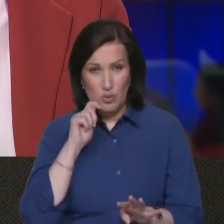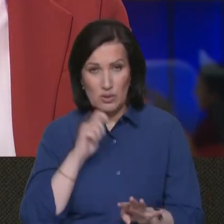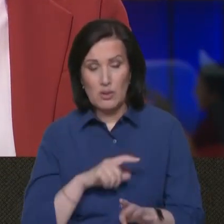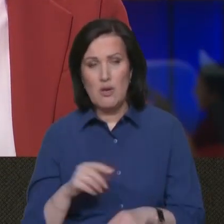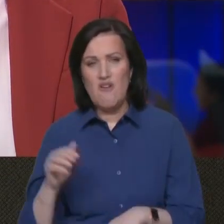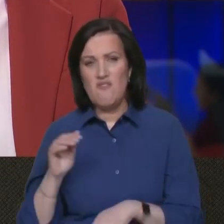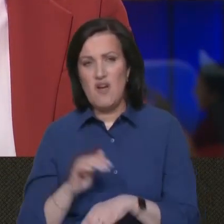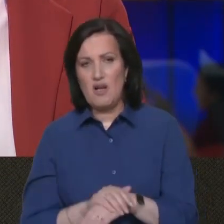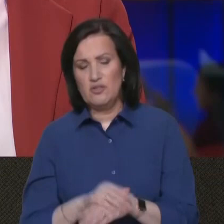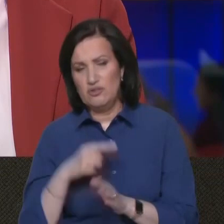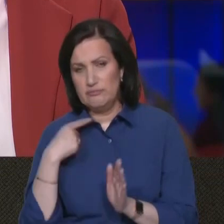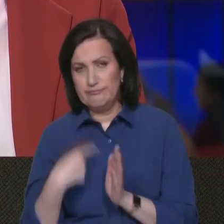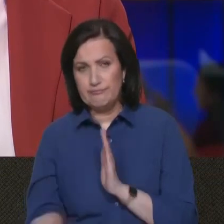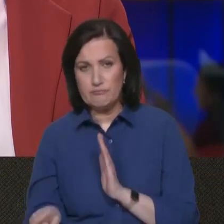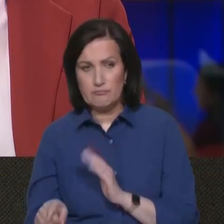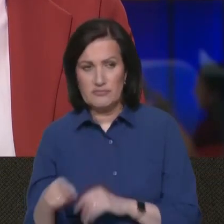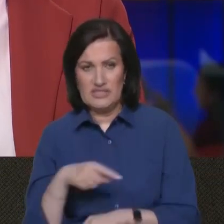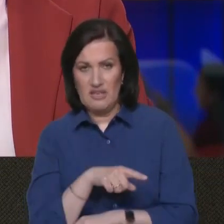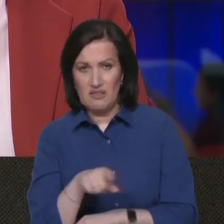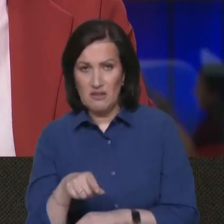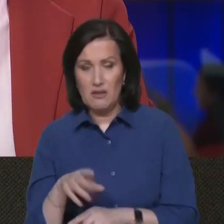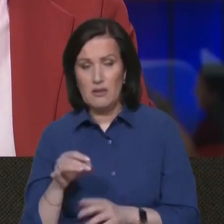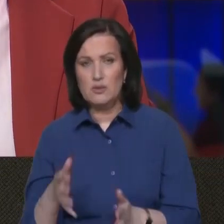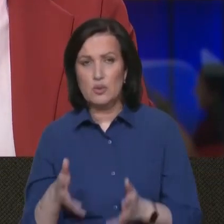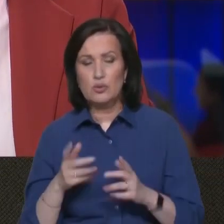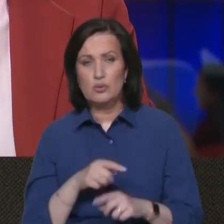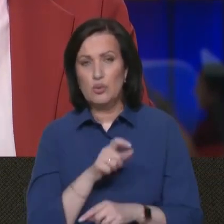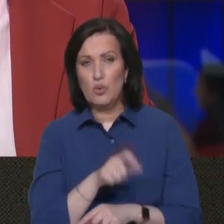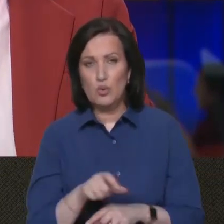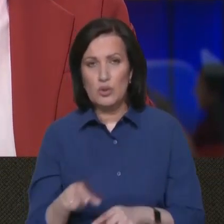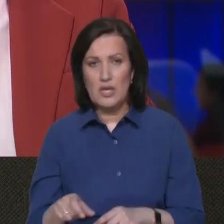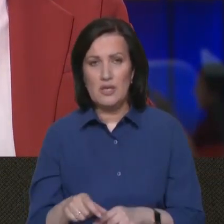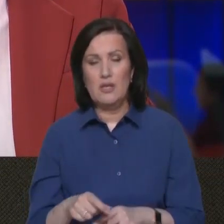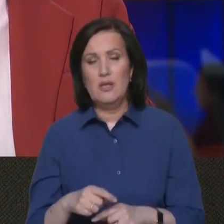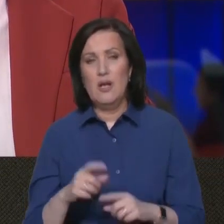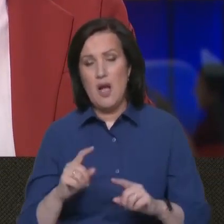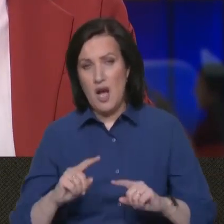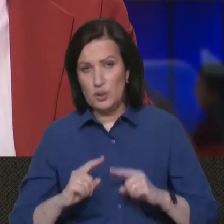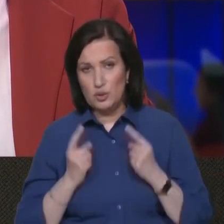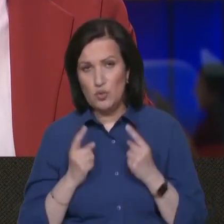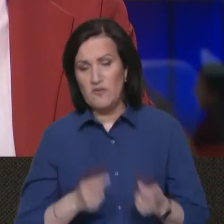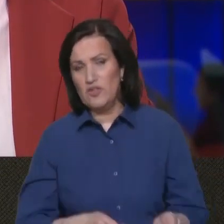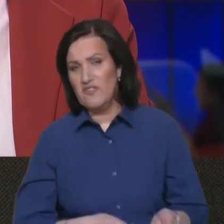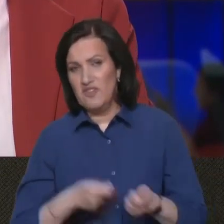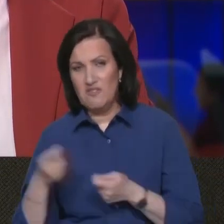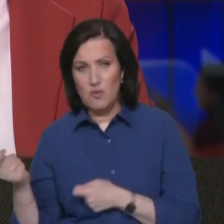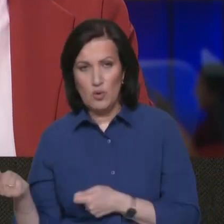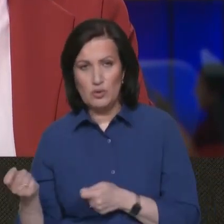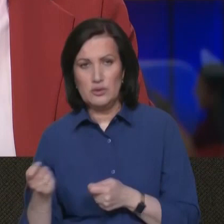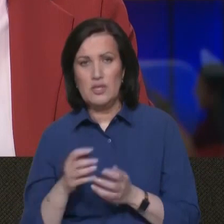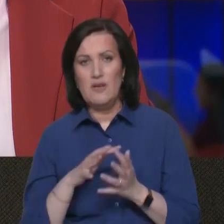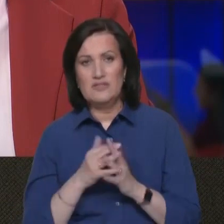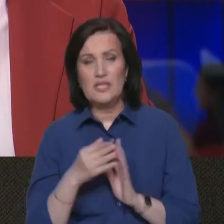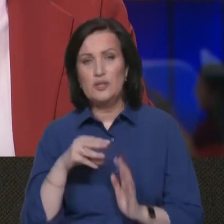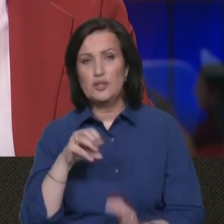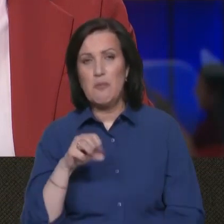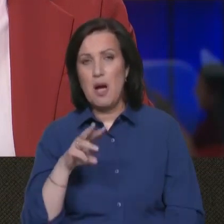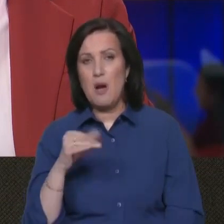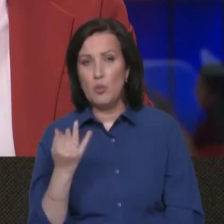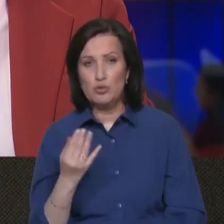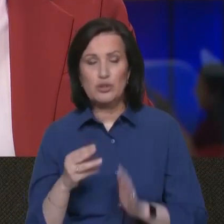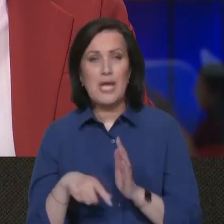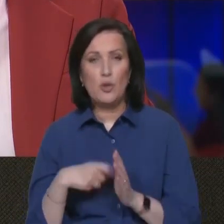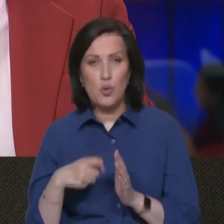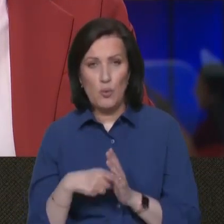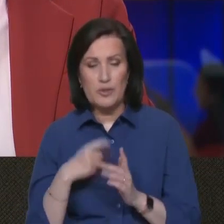вони фактично доносять на них. І тому зрозуміло, що людей зазвичай арештують, вивозять селище Мануш на допити,